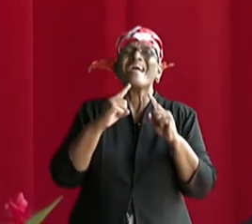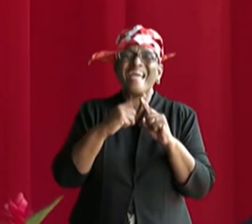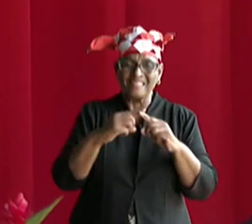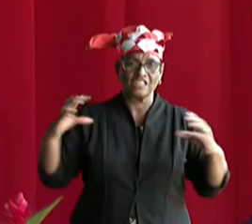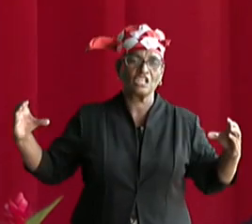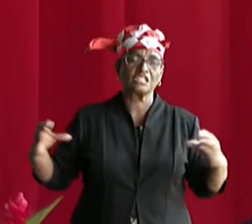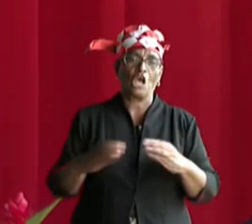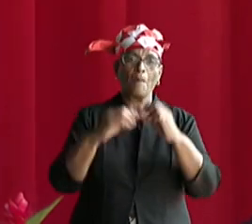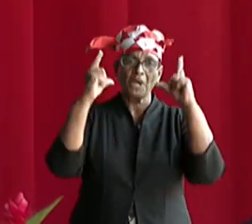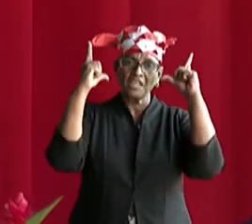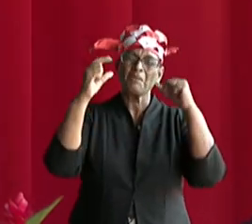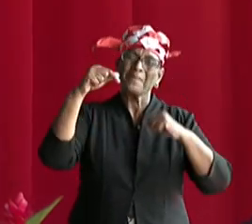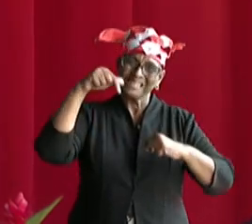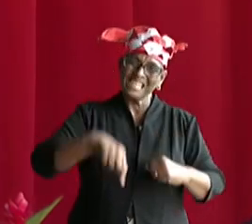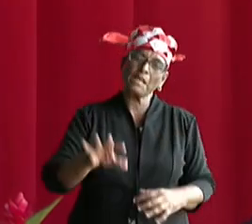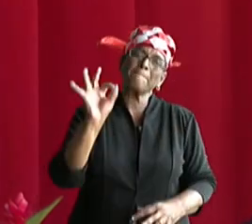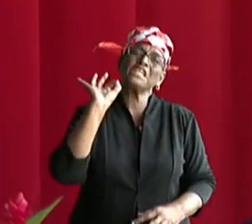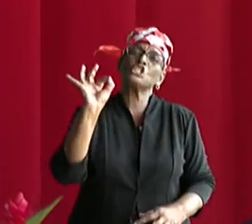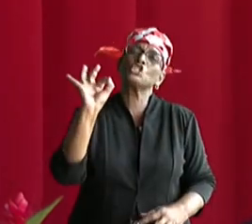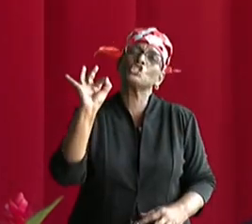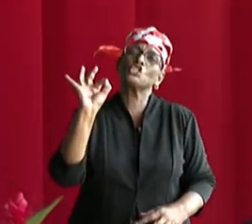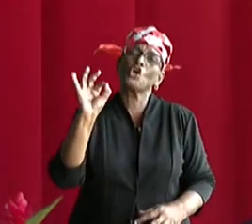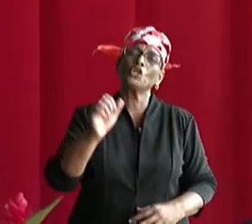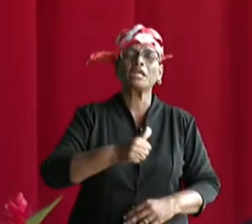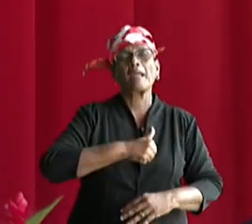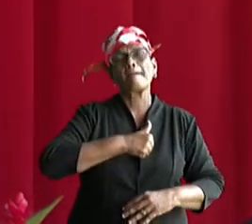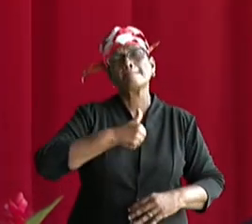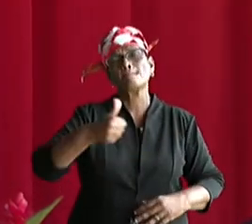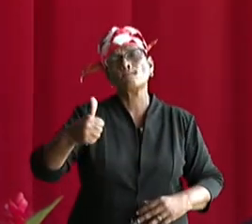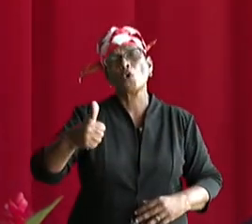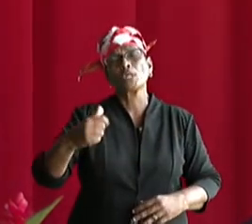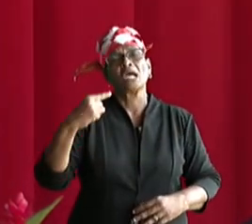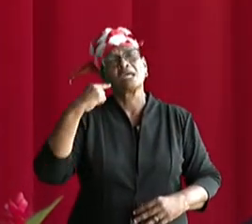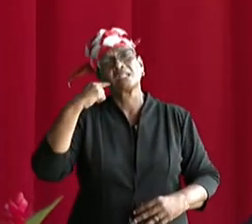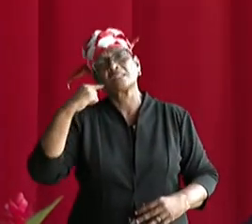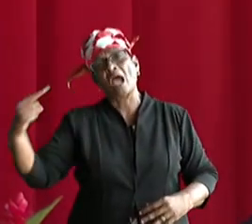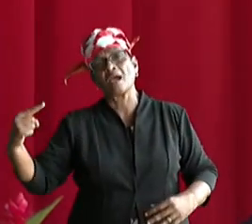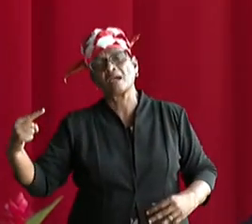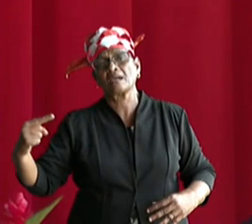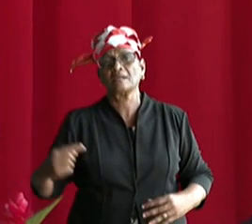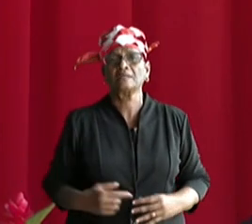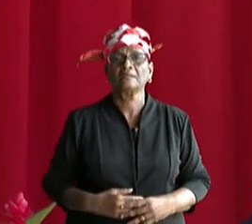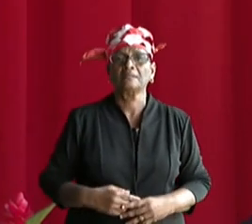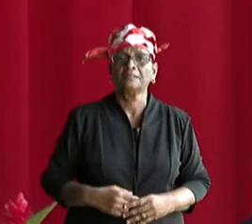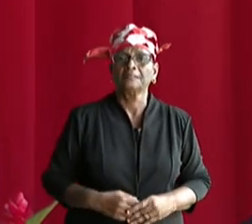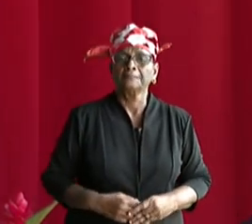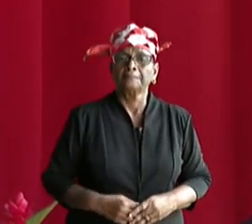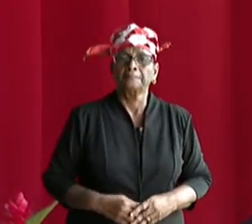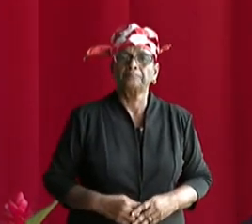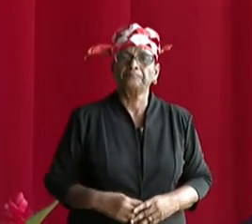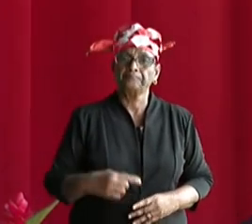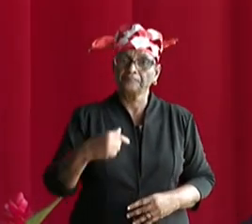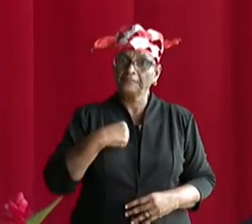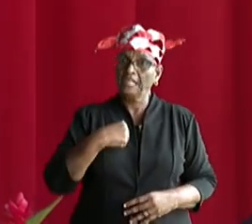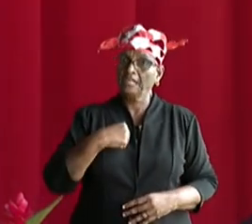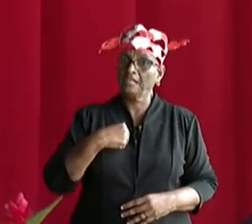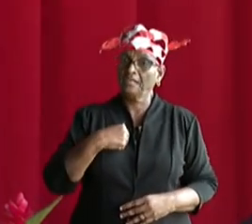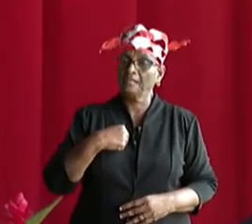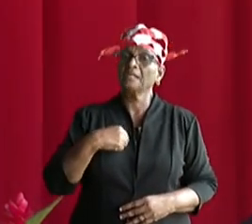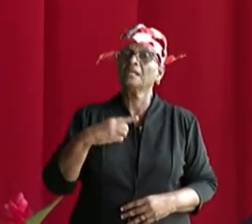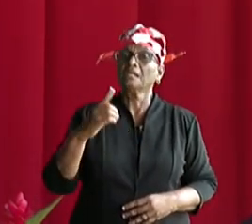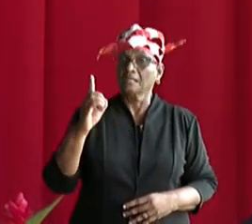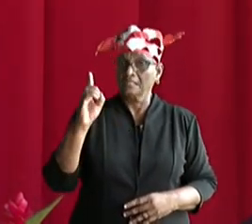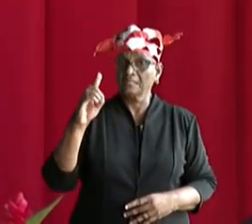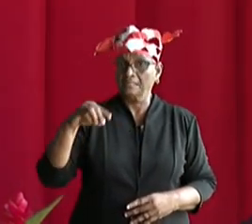samenleving met deze bijzondere en heugelijke dag. Ik denk dat ik ook het DNA, de Nationale Assemblée,